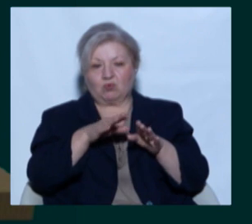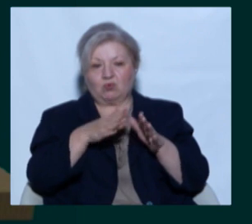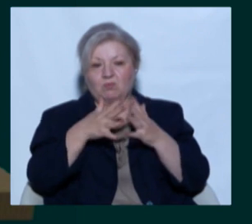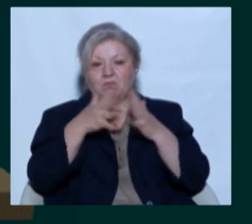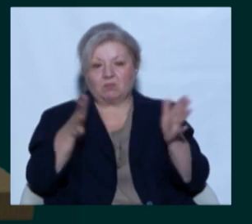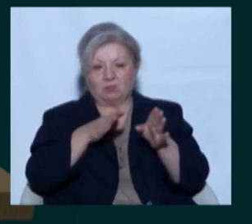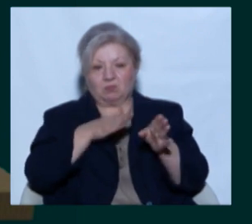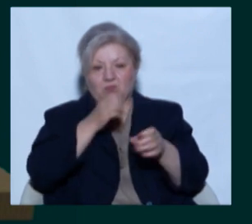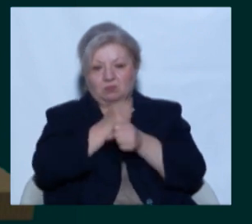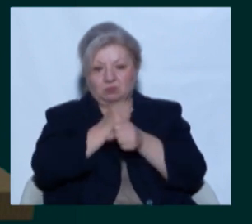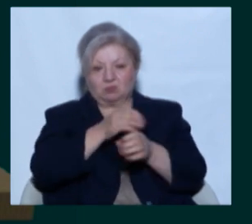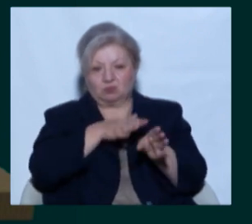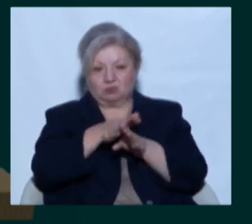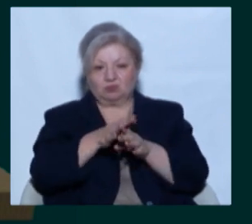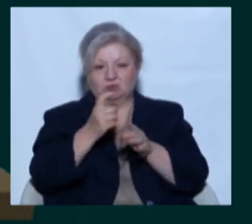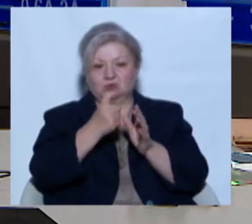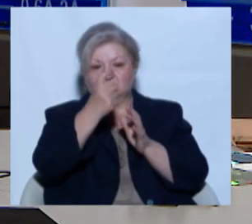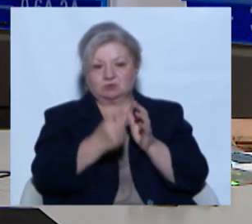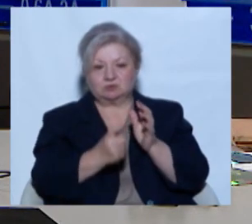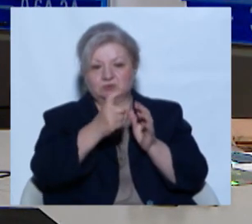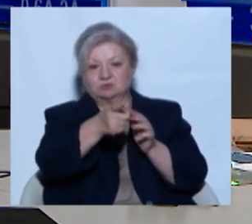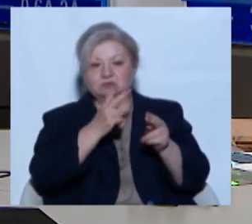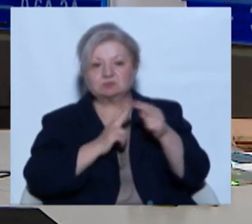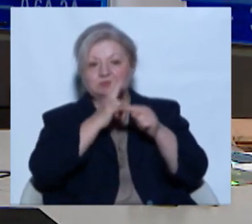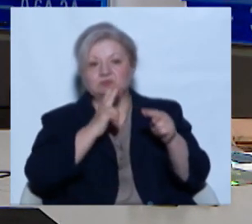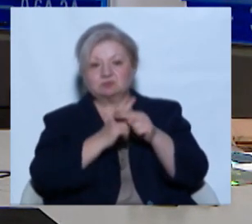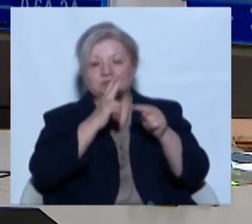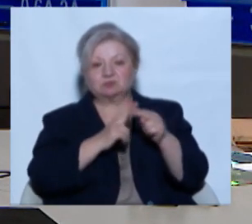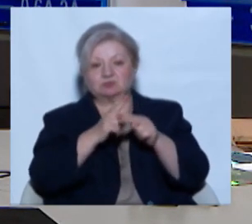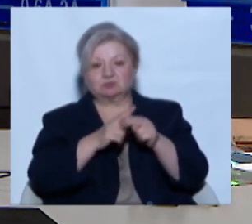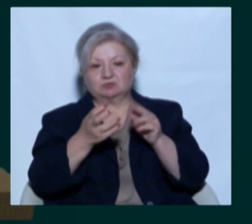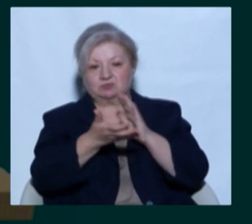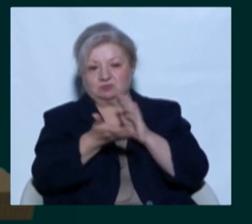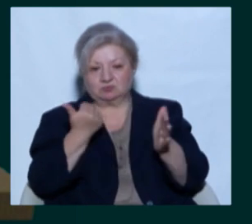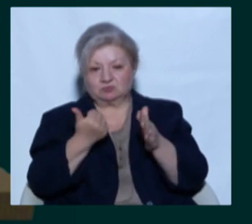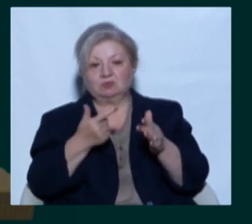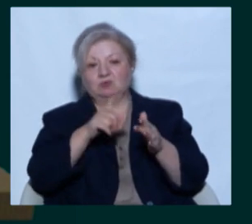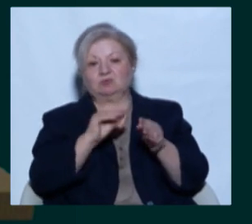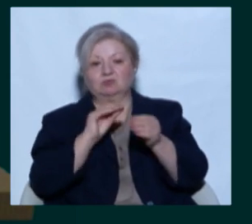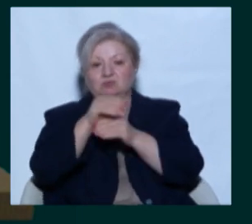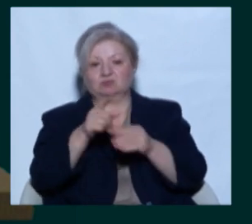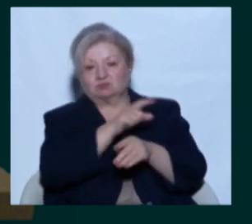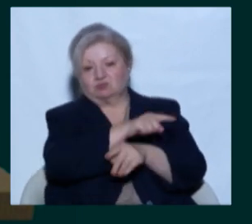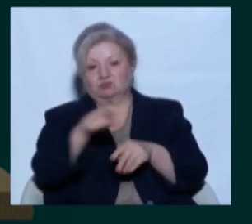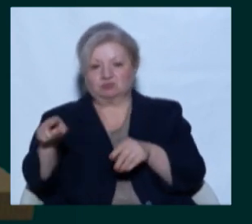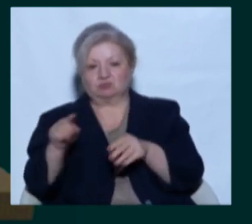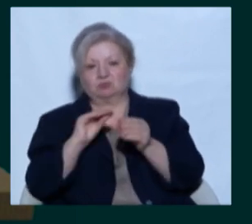მუშაობა შესრულდეს, აი ეს შემზღუდველი მოხსნათ და მივცეთ საშუალება, რომ უფრო დიდი მანძილით